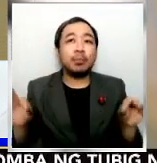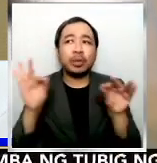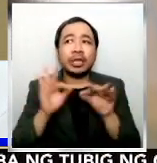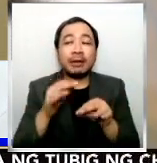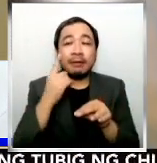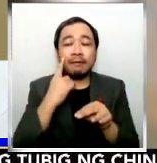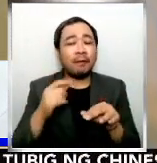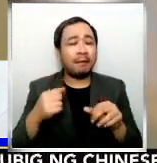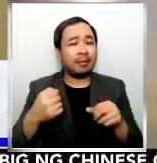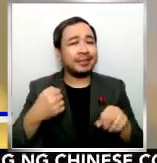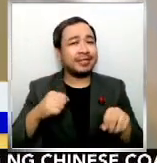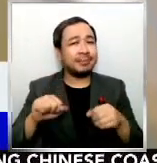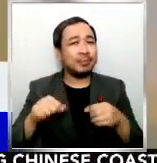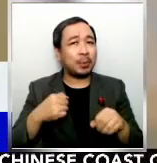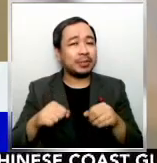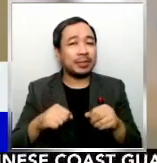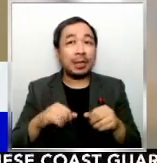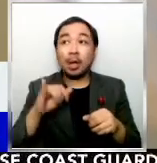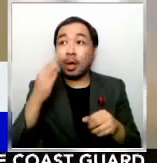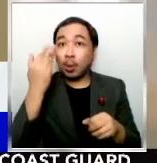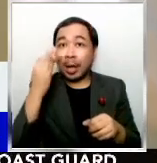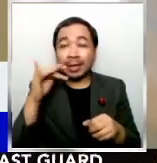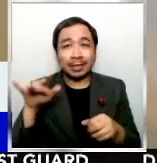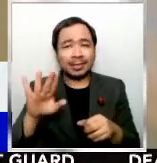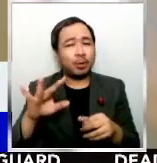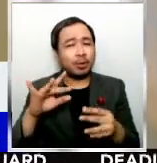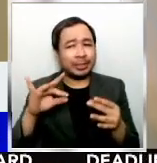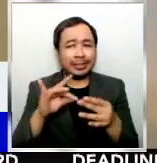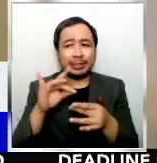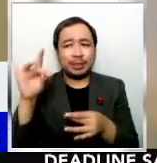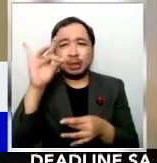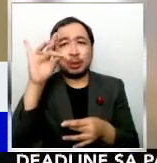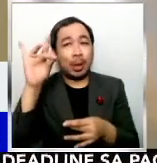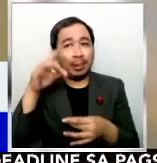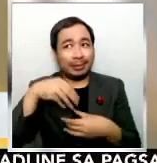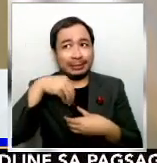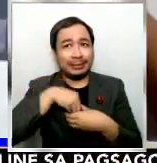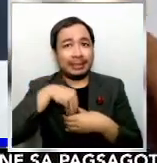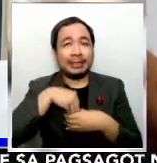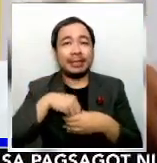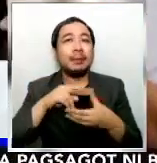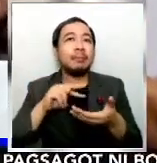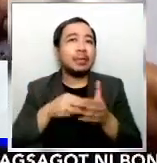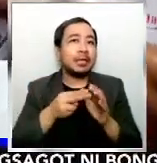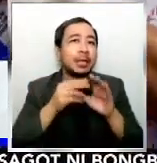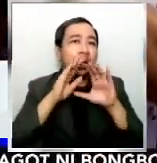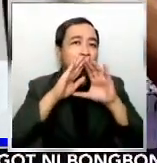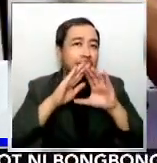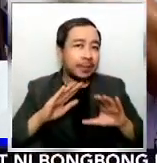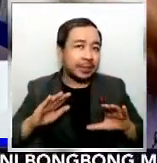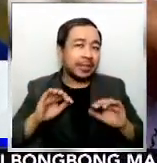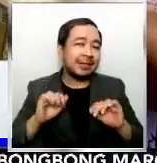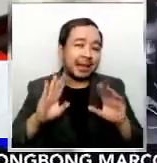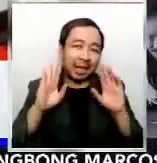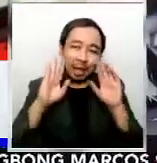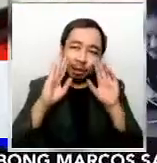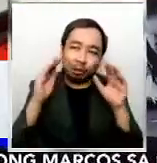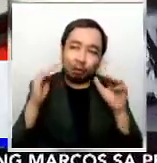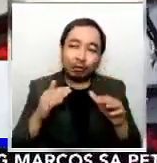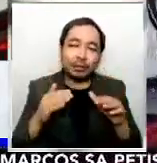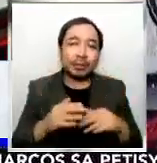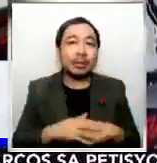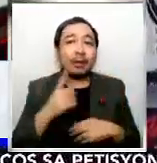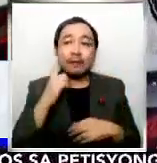kung okay yung spiritual king mo, you are at peace and then makakakonsentrate ka. At para sa mga susunod na henerasyon ng mga